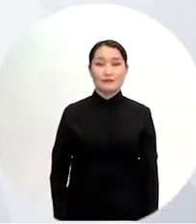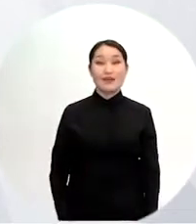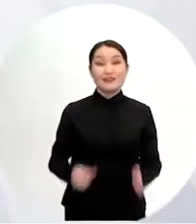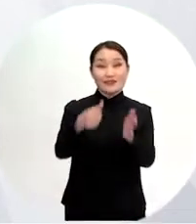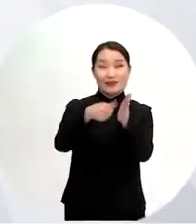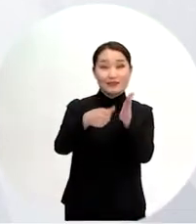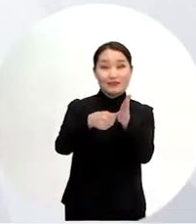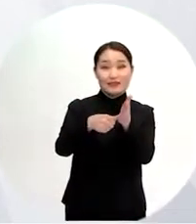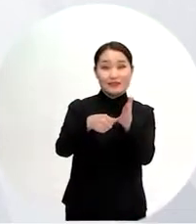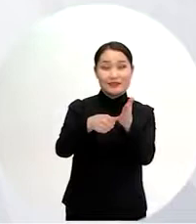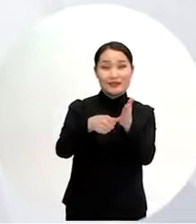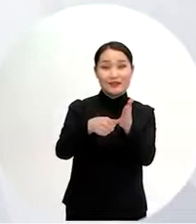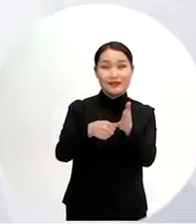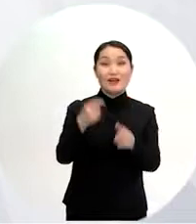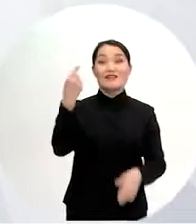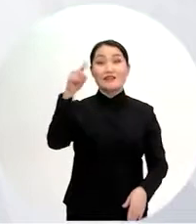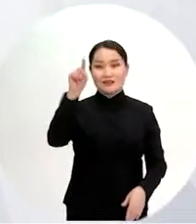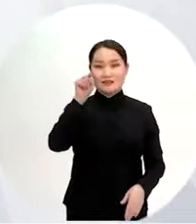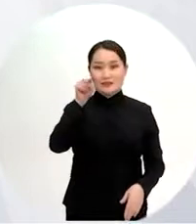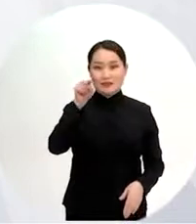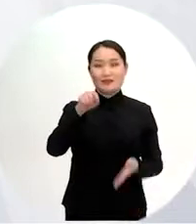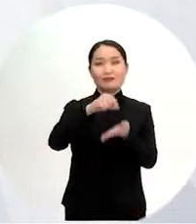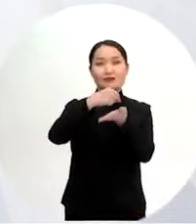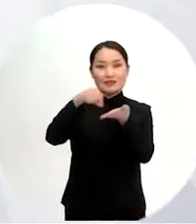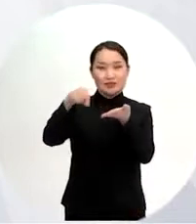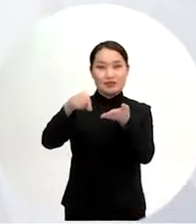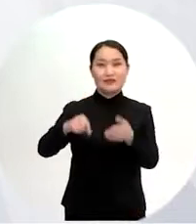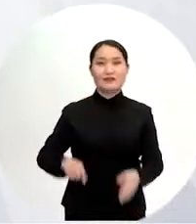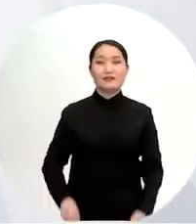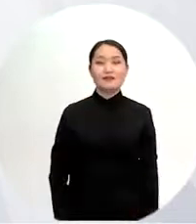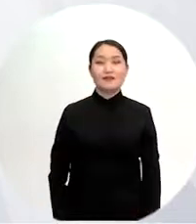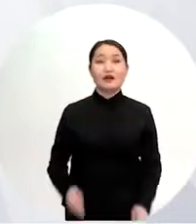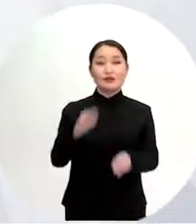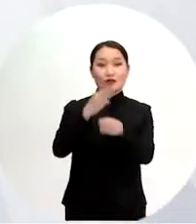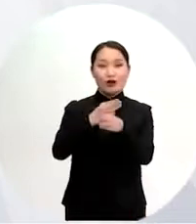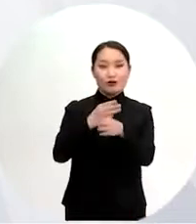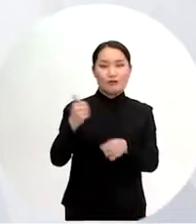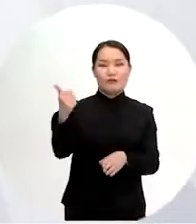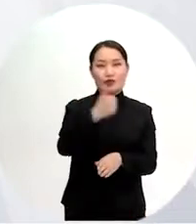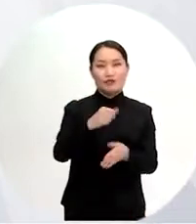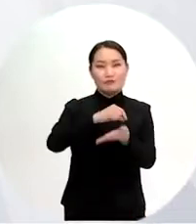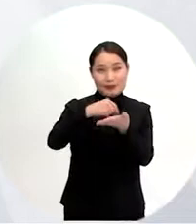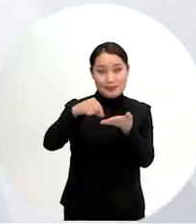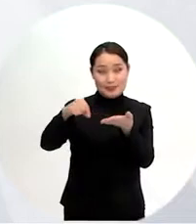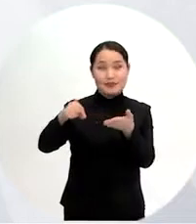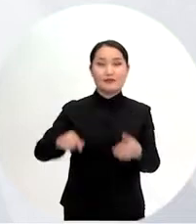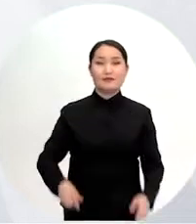Дэвтэр дээрээ нэг гэж дугаарлан багшийнхаа хэлсэн илэрхийлэл бүрийг бичиж тэмдэглэж аман